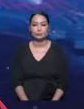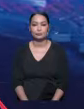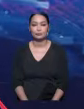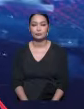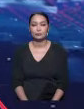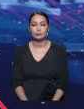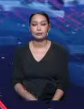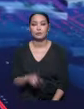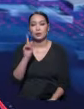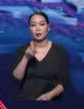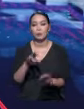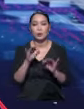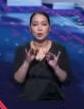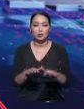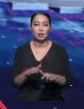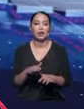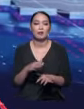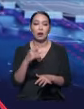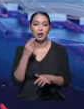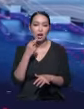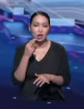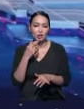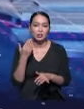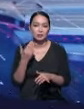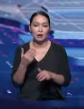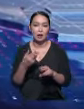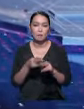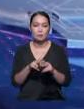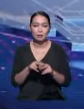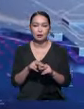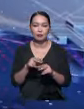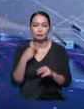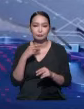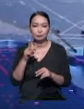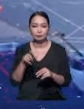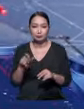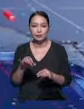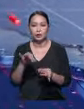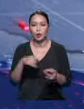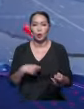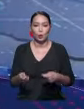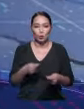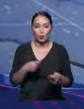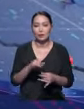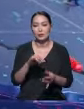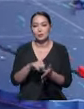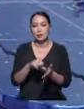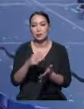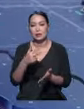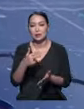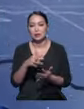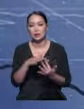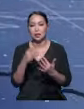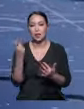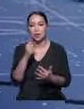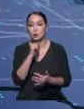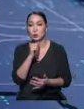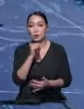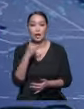Также по делу в качестве подозреваемых проходят руководители и представители 30 крестьянских хозяйств Кустанайской, Актюбинской,